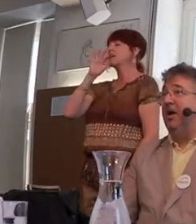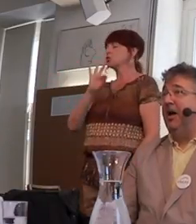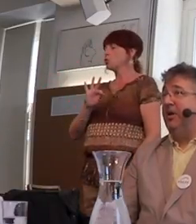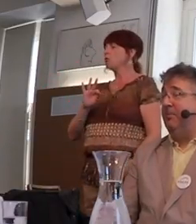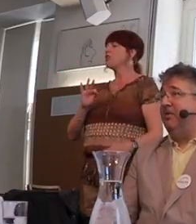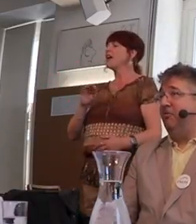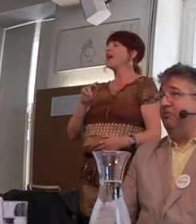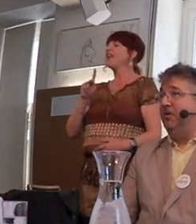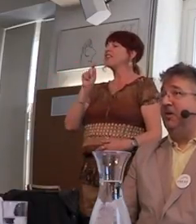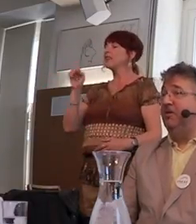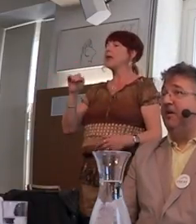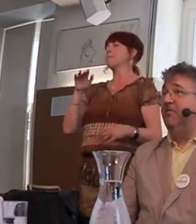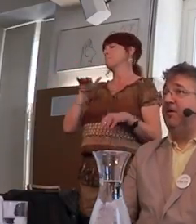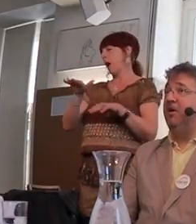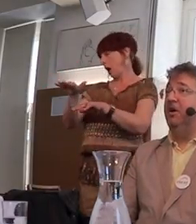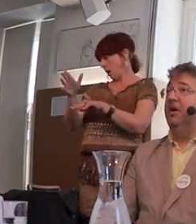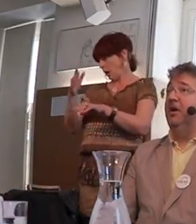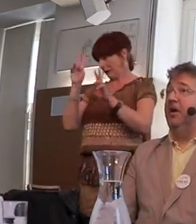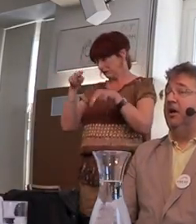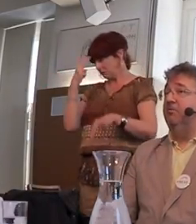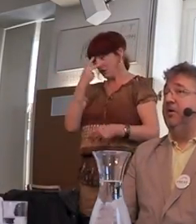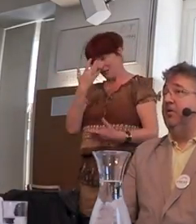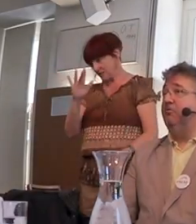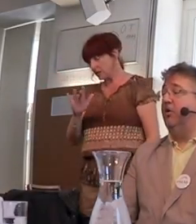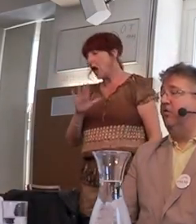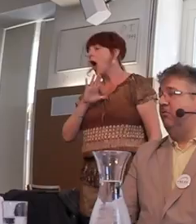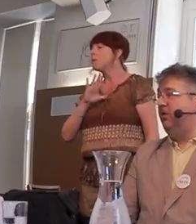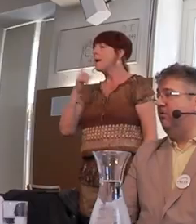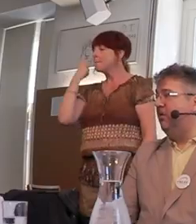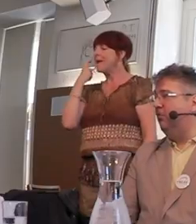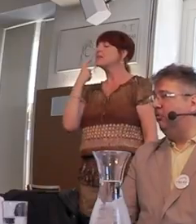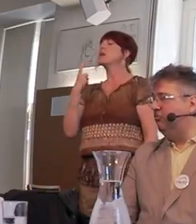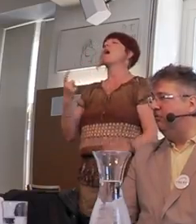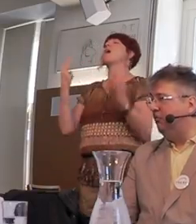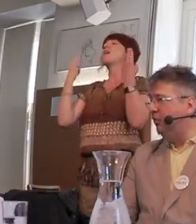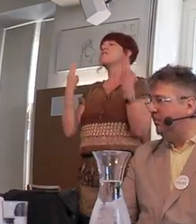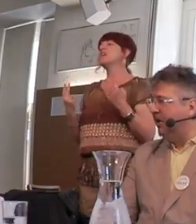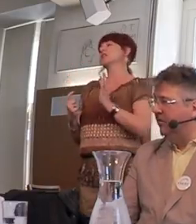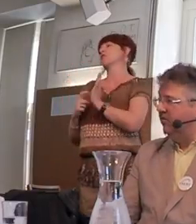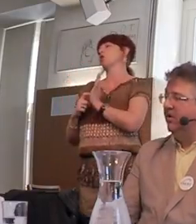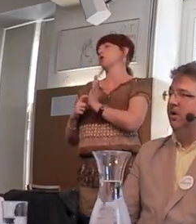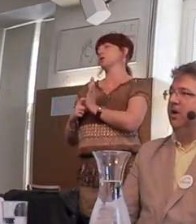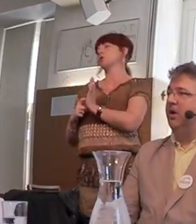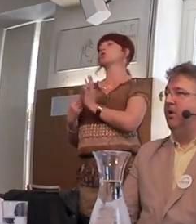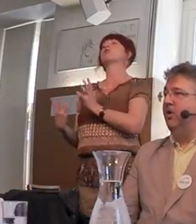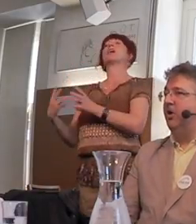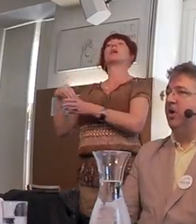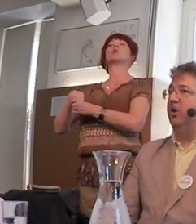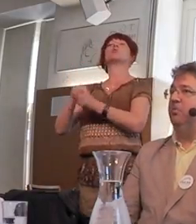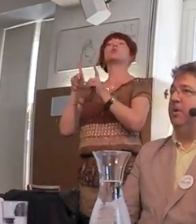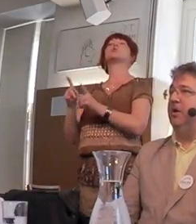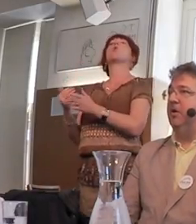habe, aber er meint offensichtlich, dass eine wichtige Voraussetzung ist, dass Inklusion schon viel früher beginnt,